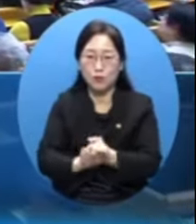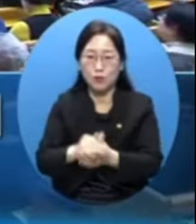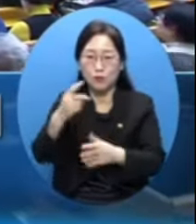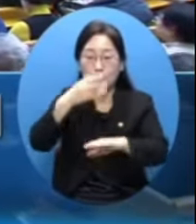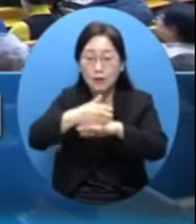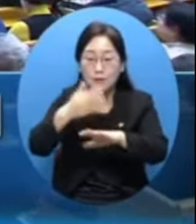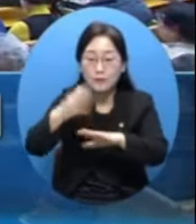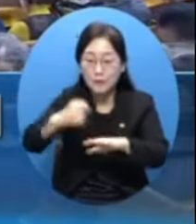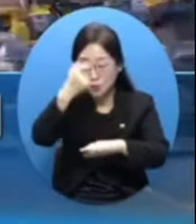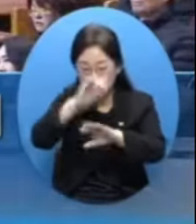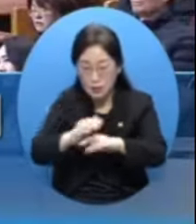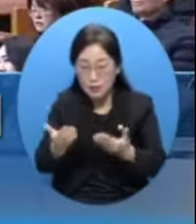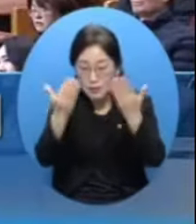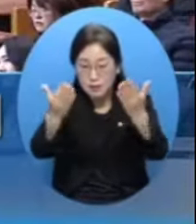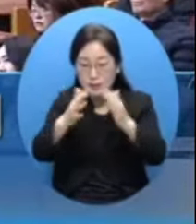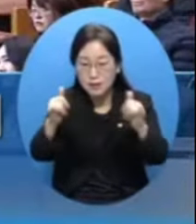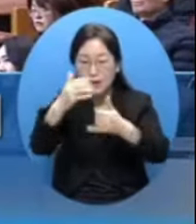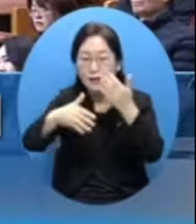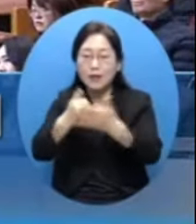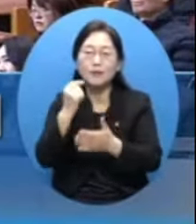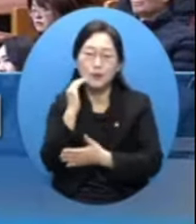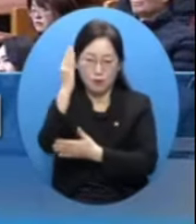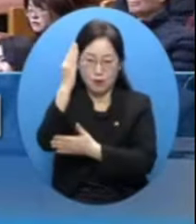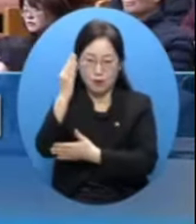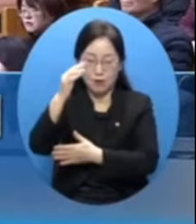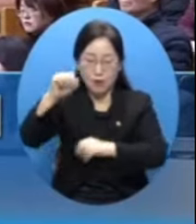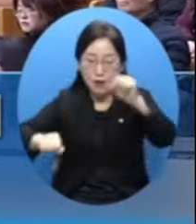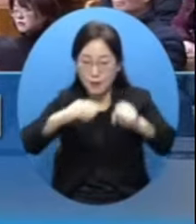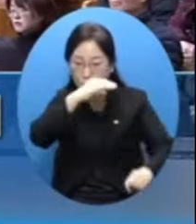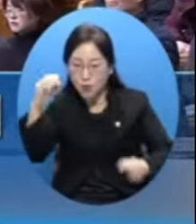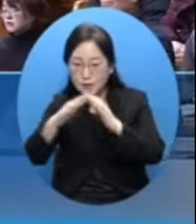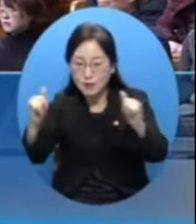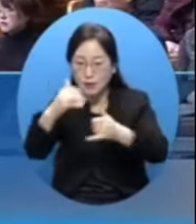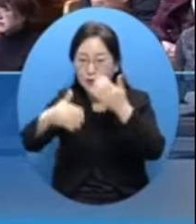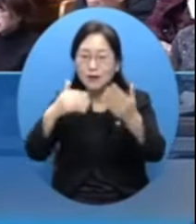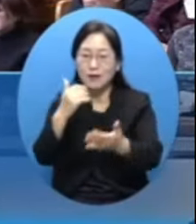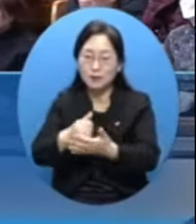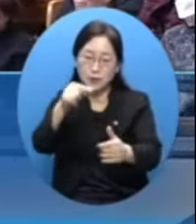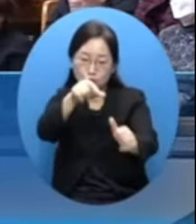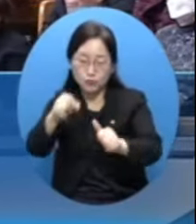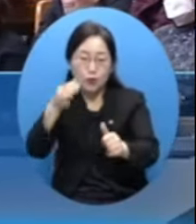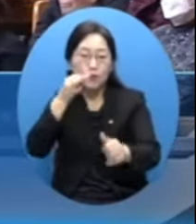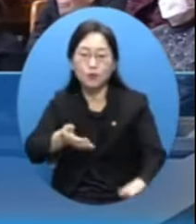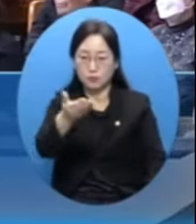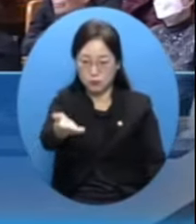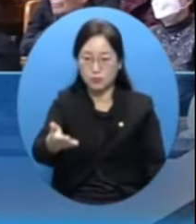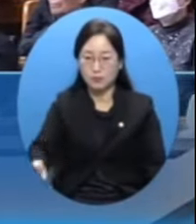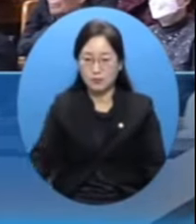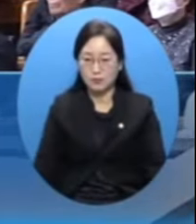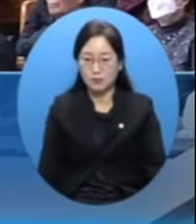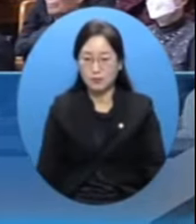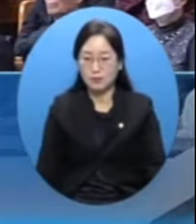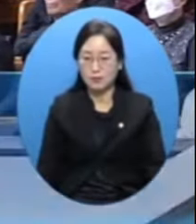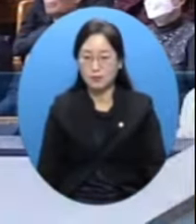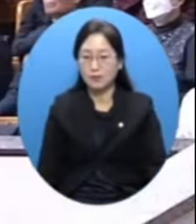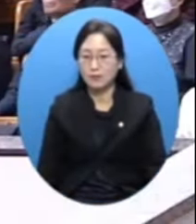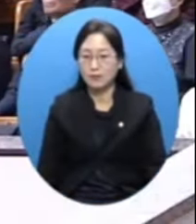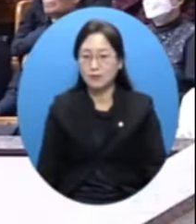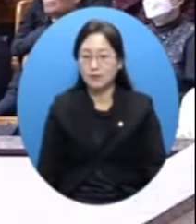감사로 제사를 드린 자가 나를 영화롭게 하나니 그의 행위를 옳게 하는 자에게 내가 하나님의 구원을 보이리라.